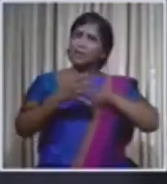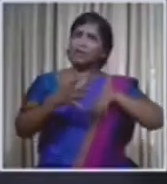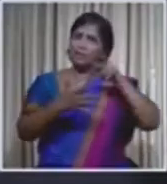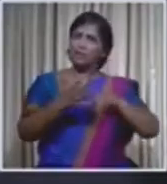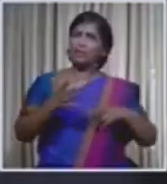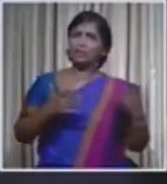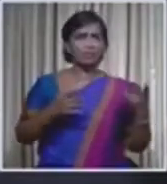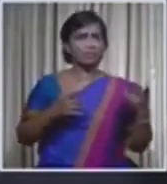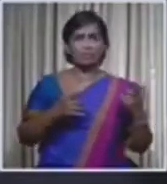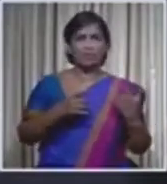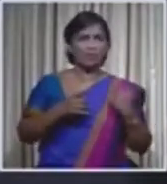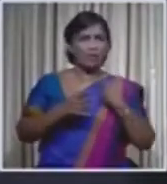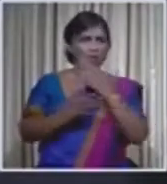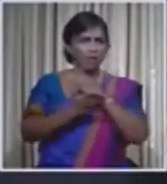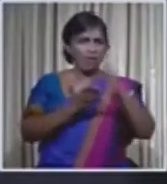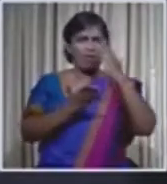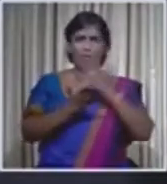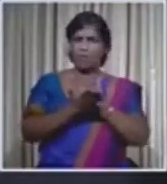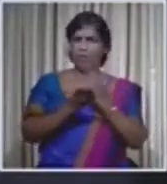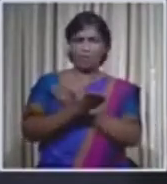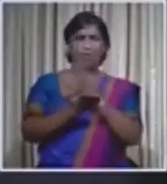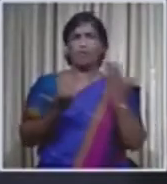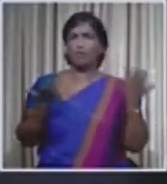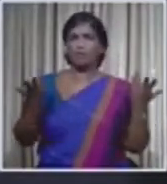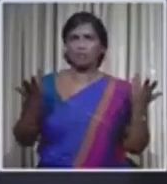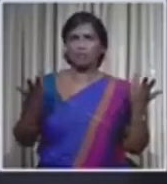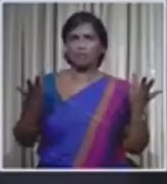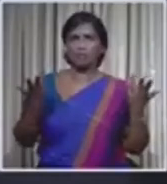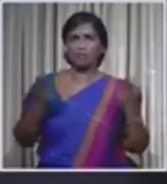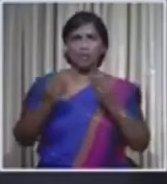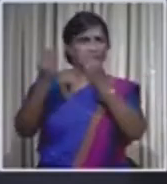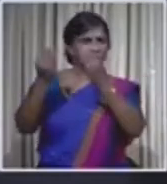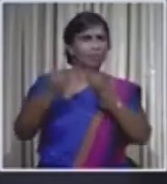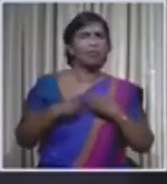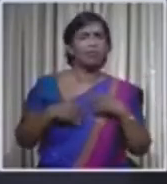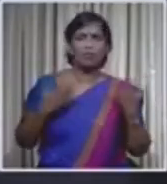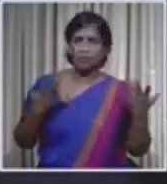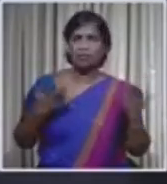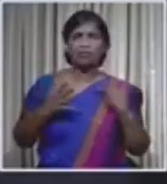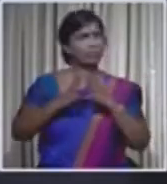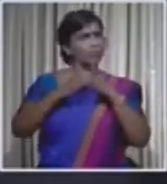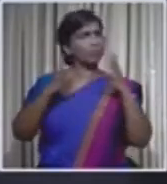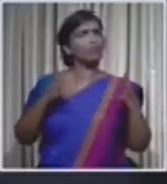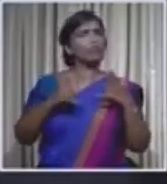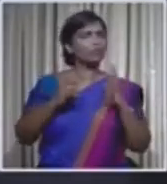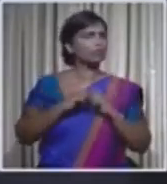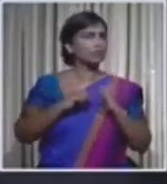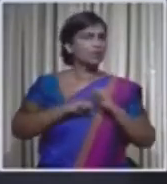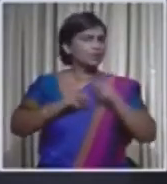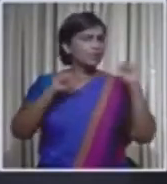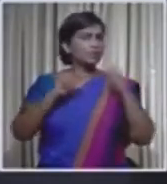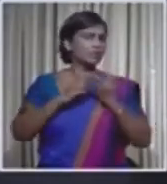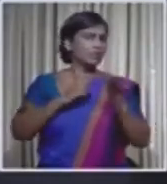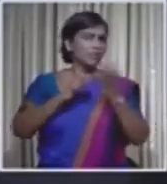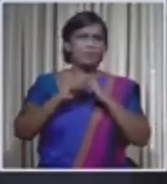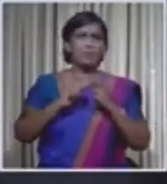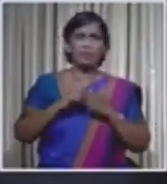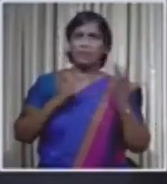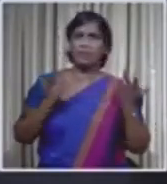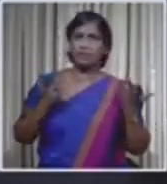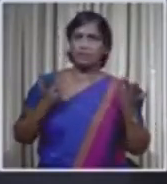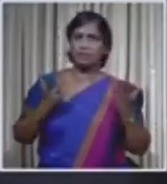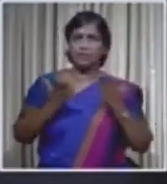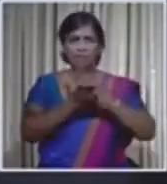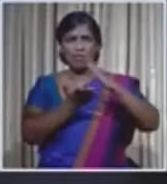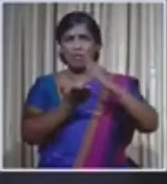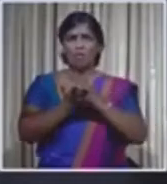මේක විශේෂයෙන්ම මෙතන ලැබලා දුන්නේ නැති නිසා තමයි මේ විශාල උද්ඝෝෂණය රට යන්නේ එක එක